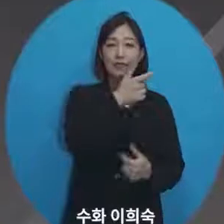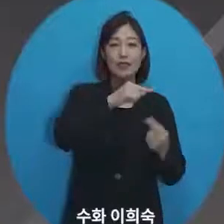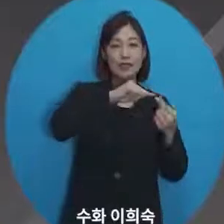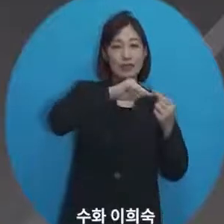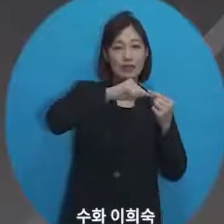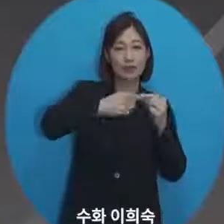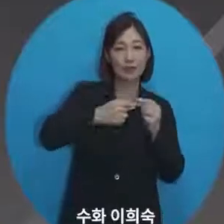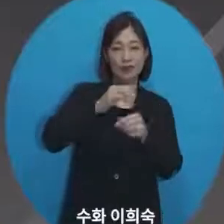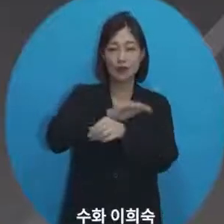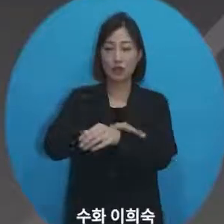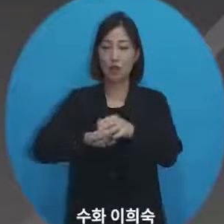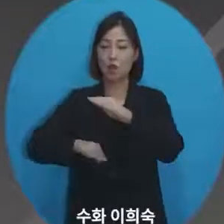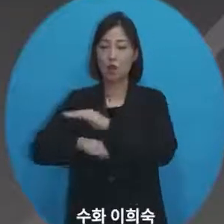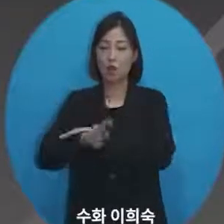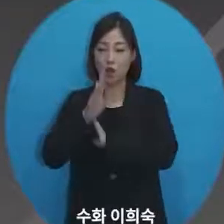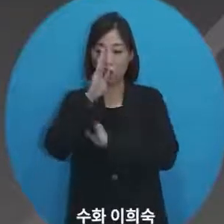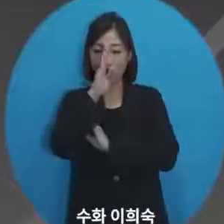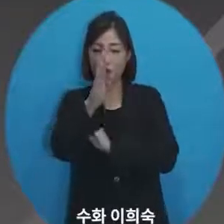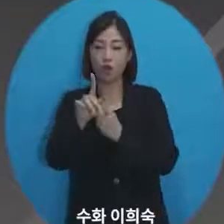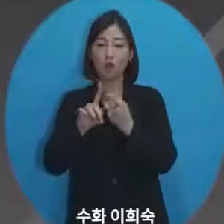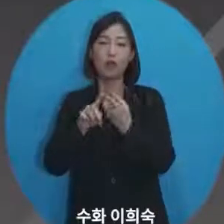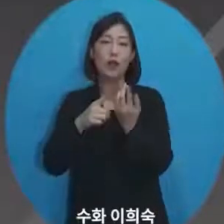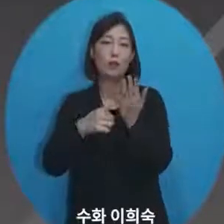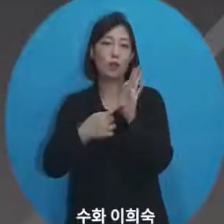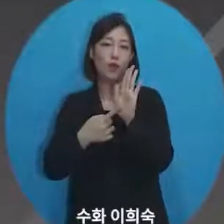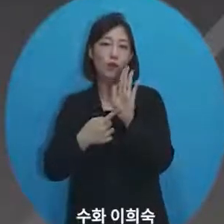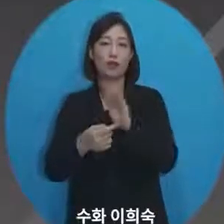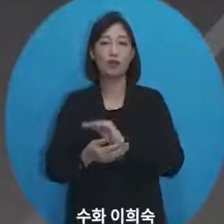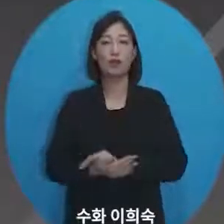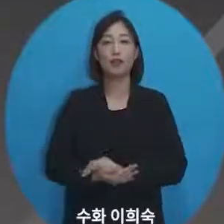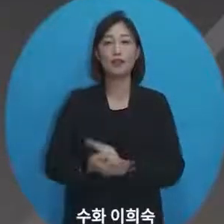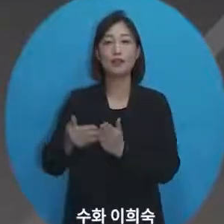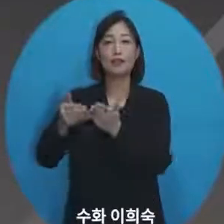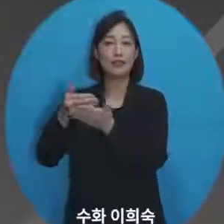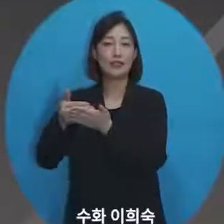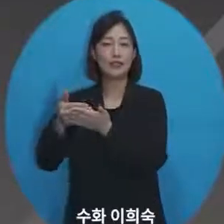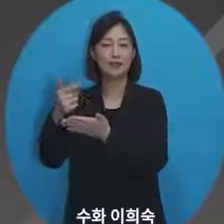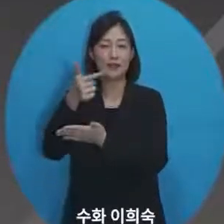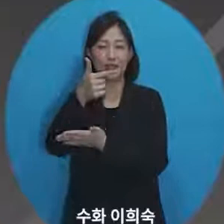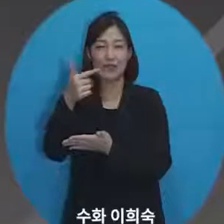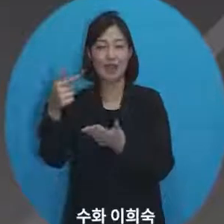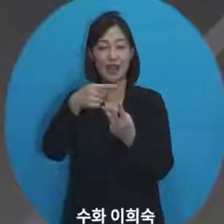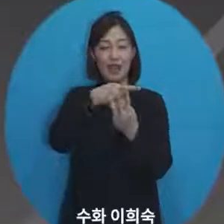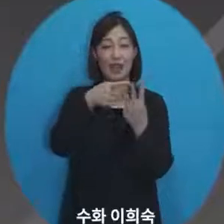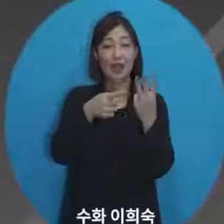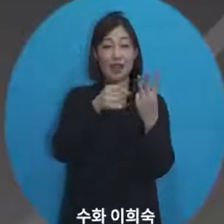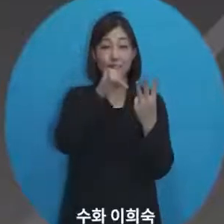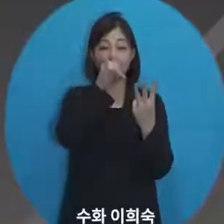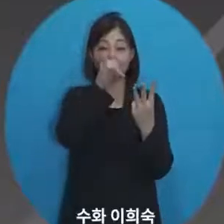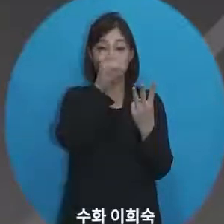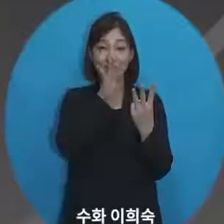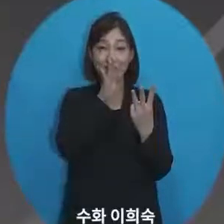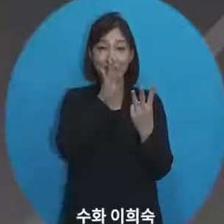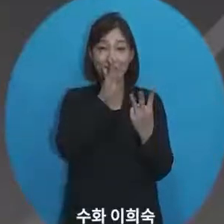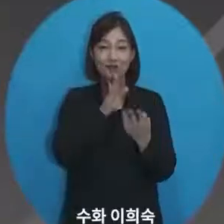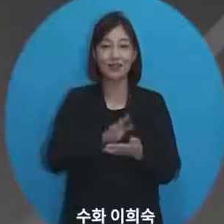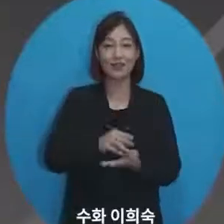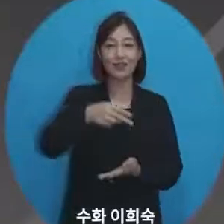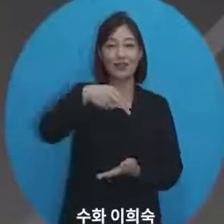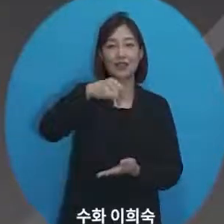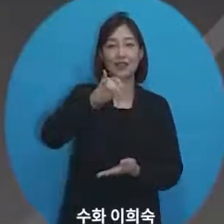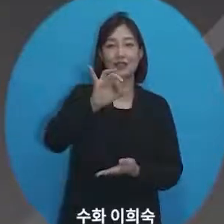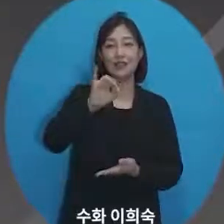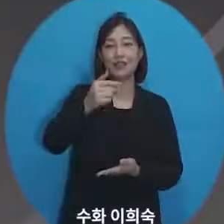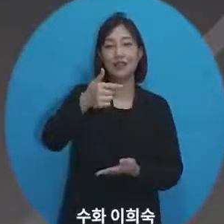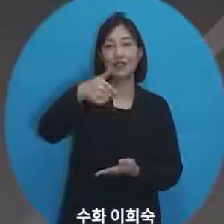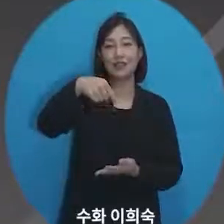기호, 픽토그램 그리고 방향, 표시를 같이 사용을 하게 되는데요. 이때는 이제 시인성을 확보하기